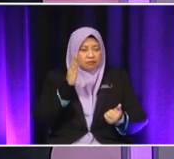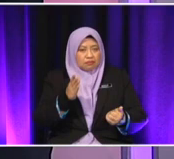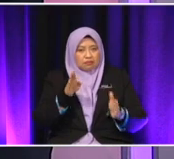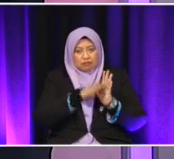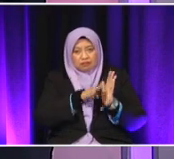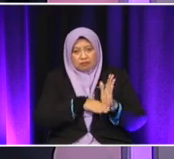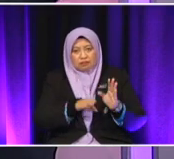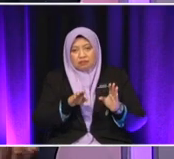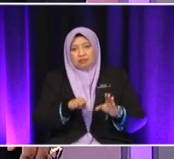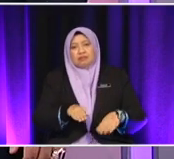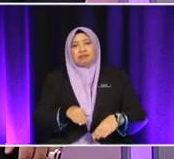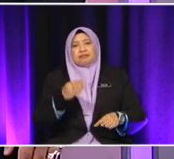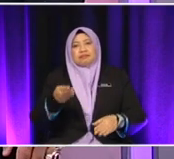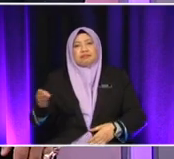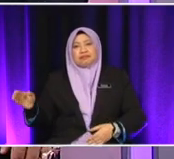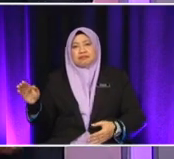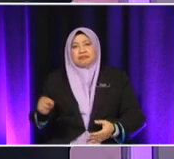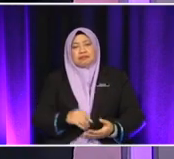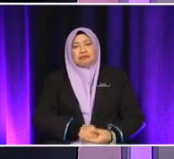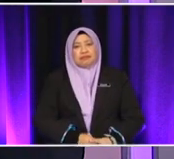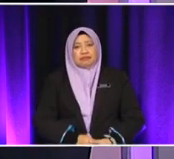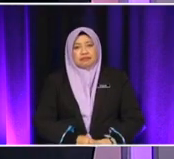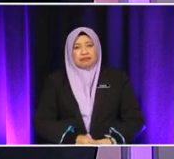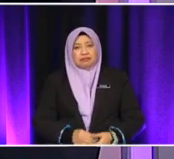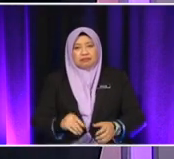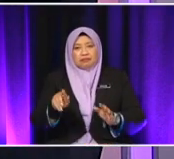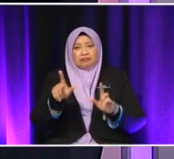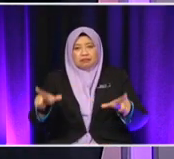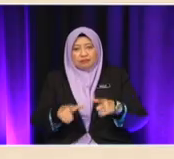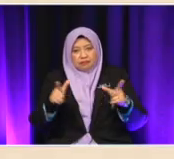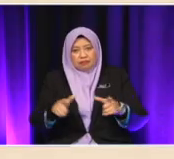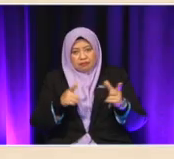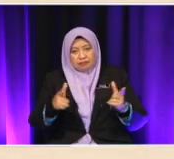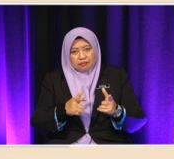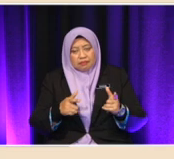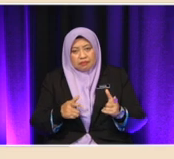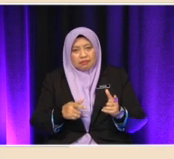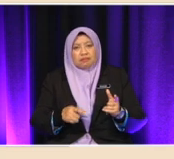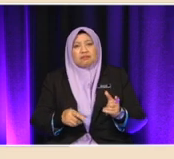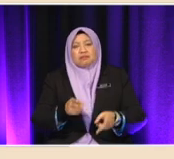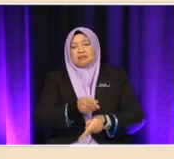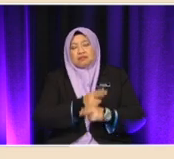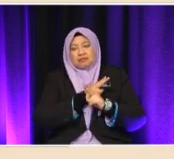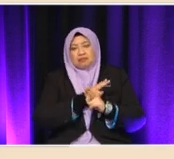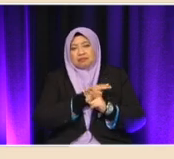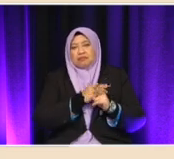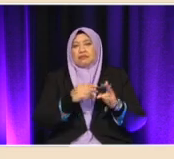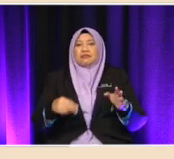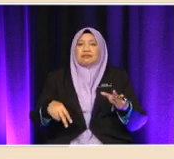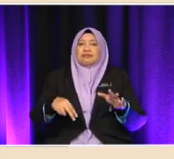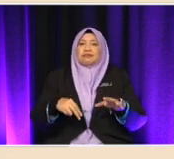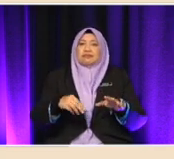barang tersebut dan seterusnya dilihat pelaksanaan upah minimum yang semakin tinggi akan menyebabkan quantity